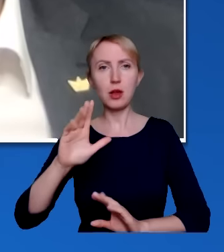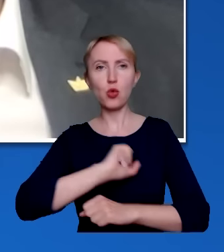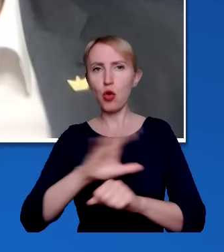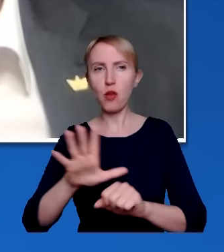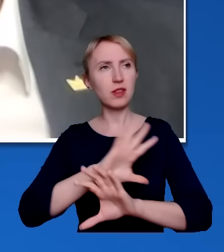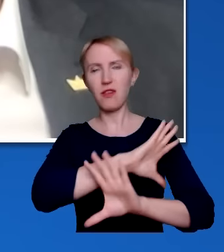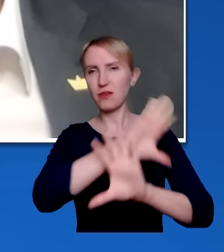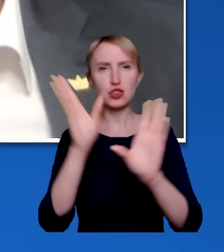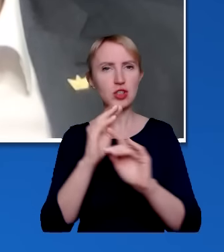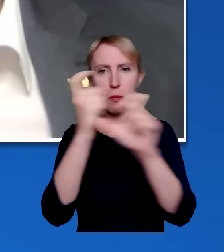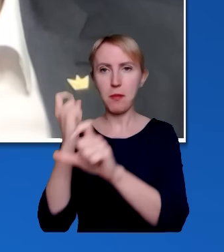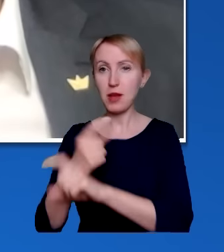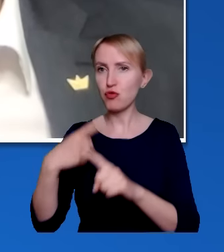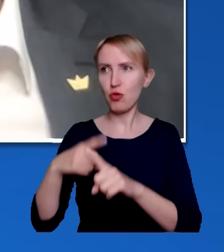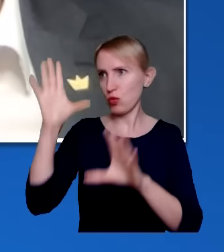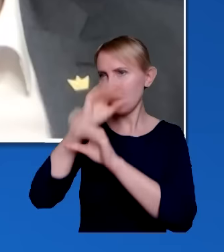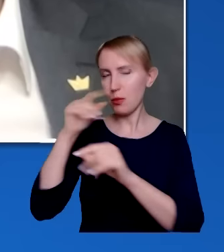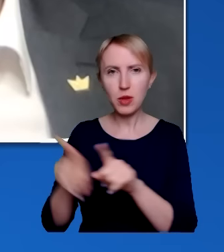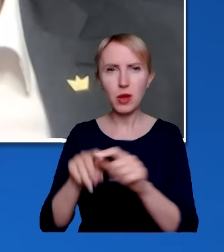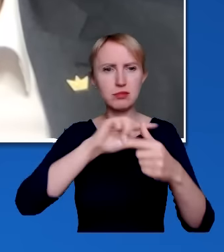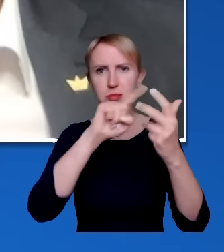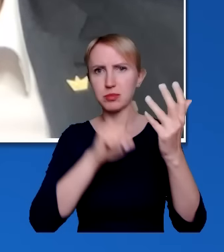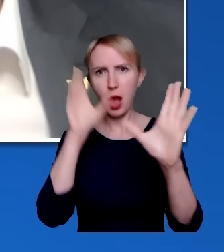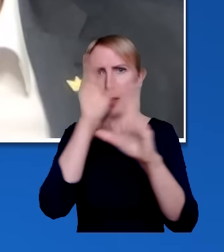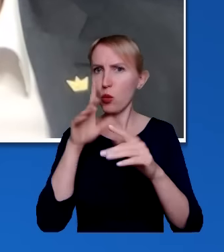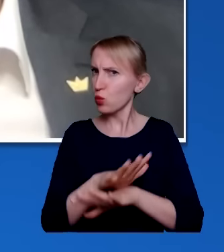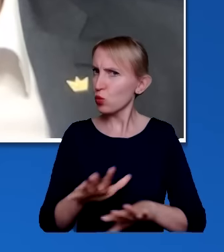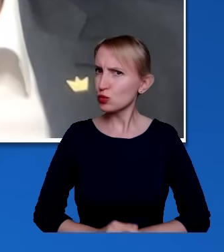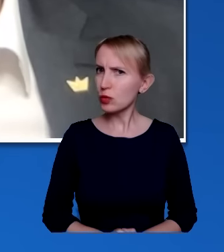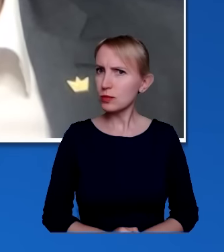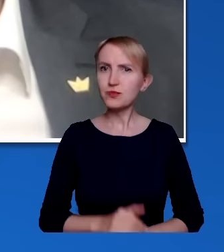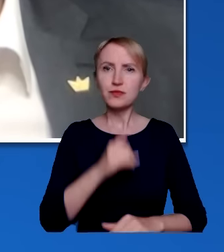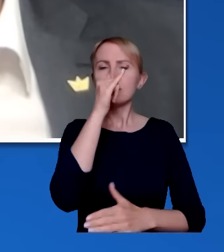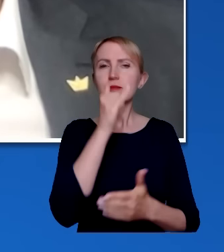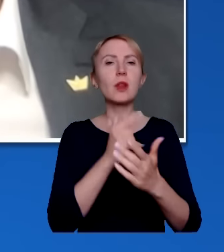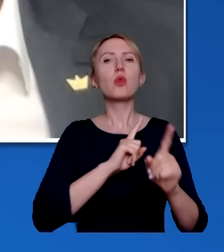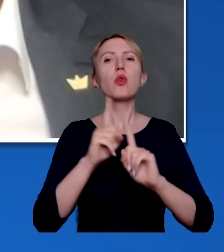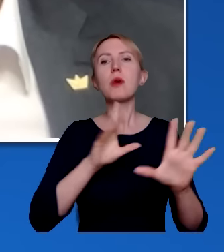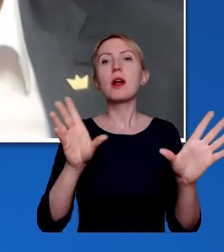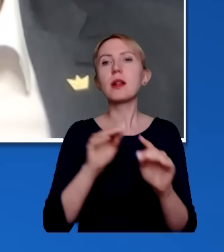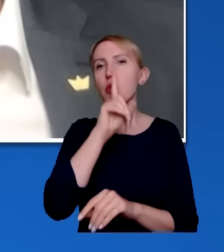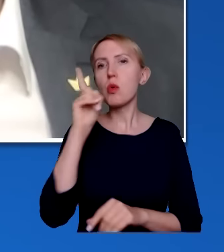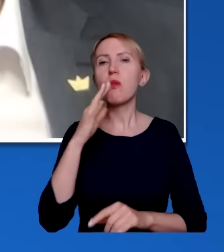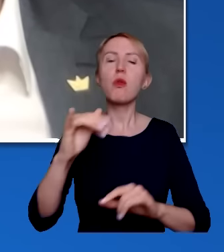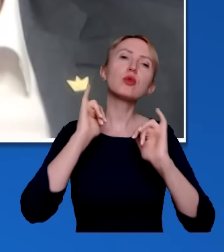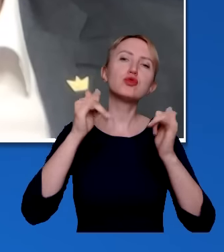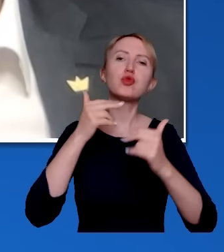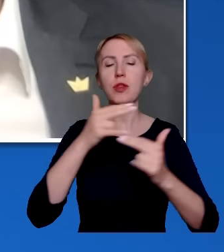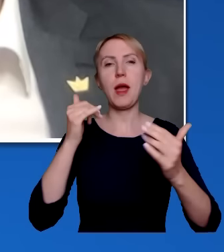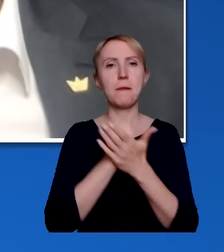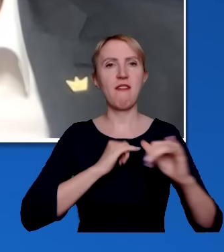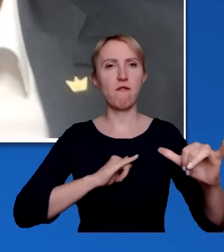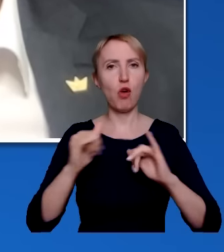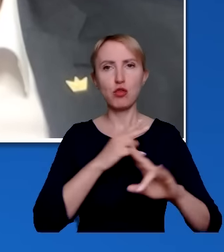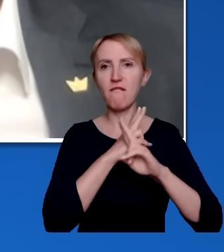członkowskich tego też nie wie i tak dalej i tak dalej No nie da się rozmawiać z ludźmi którzy mówią i krzyczą o praworządności którzy sami